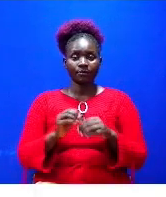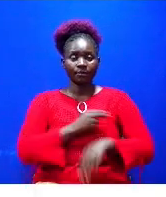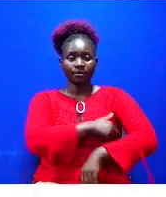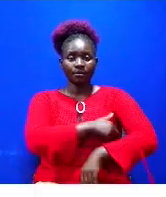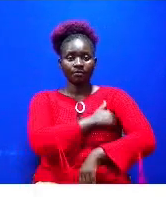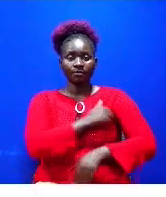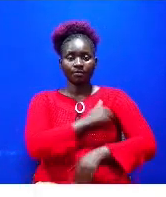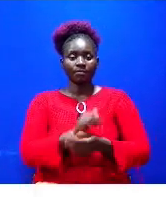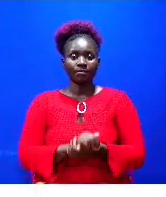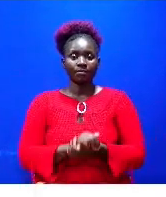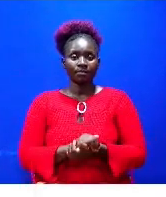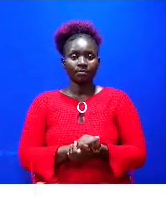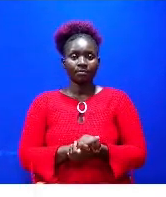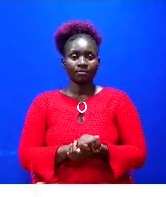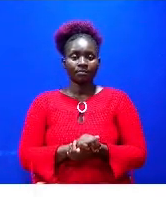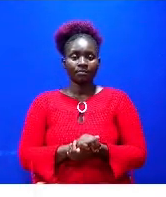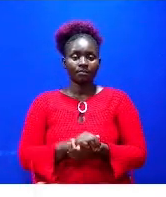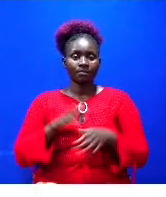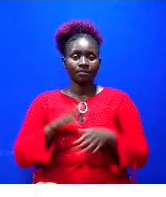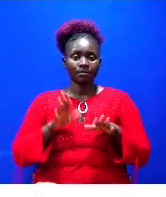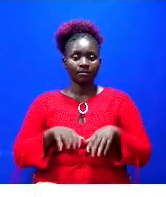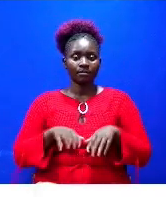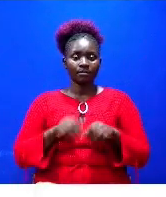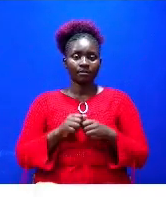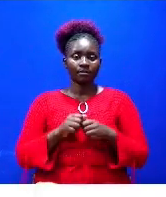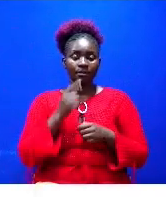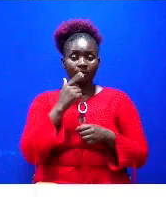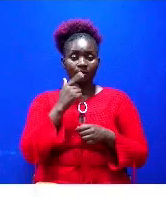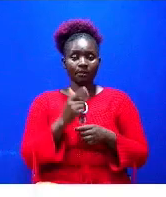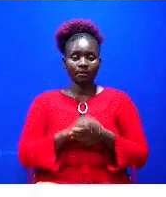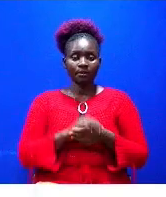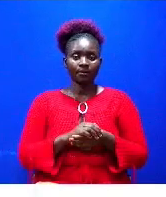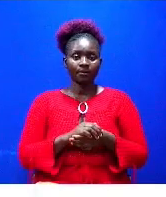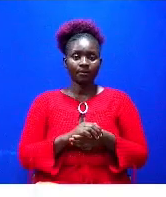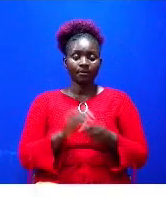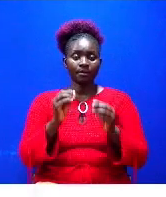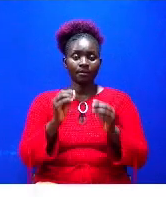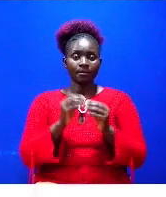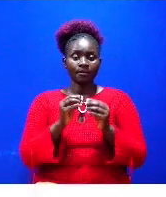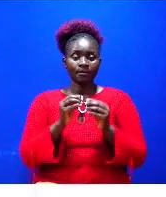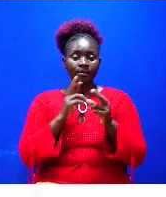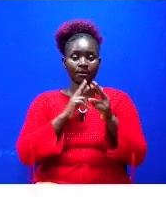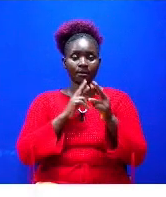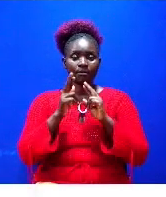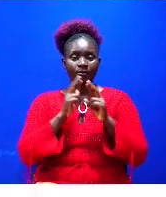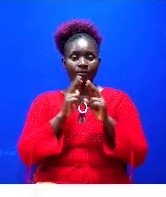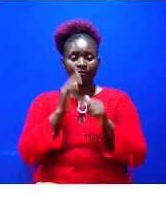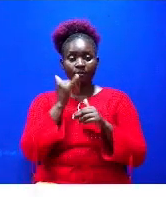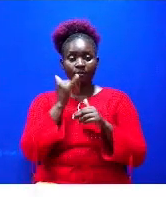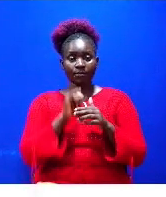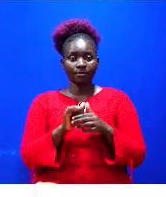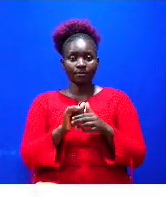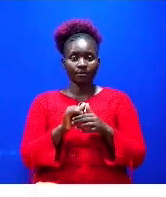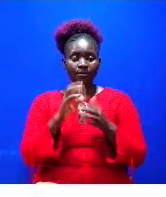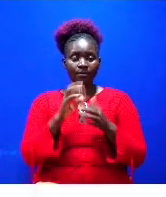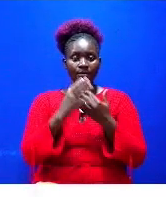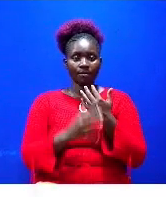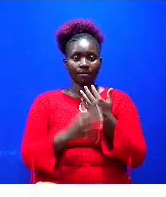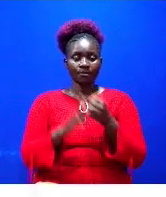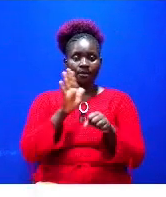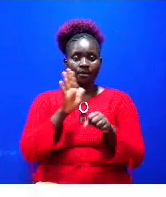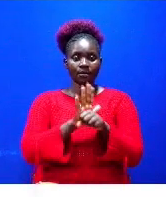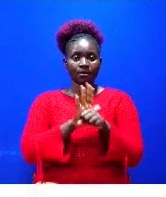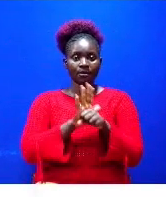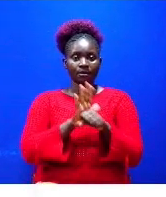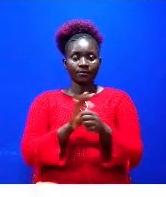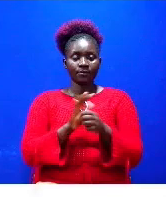kanyaru munginawe Munginawe ya kamata ingo ikili ya mugambi ya lipoti ya ka asenge nchabu kata manyi nga mangi Haka mutuma